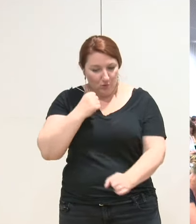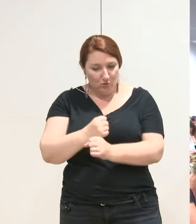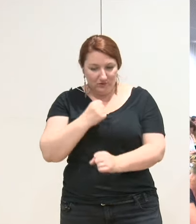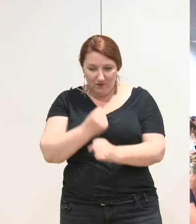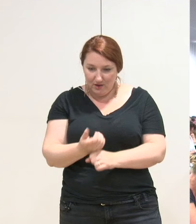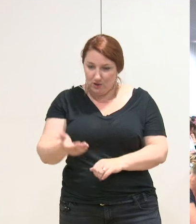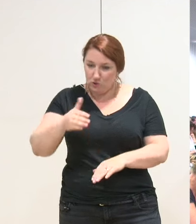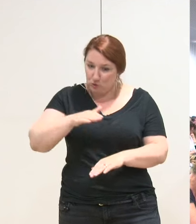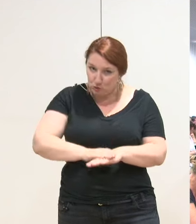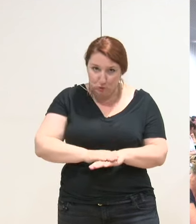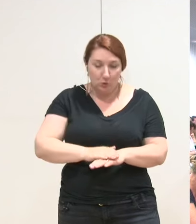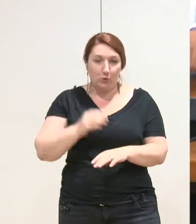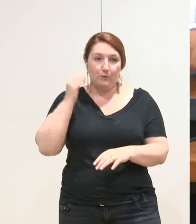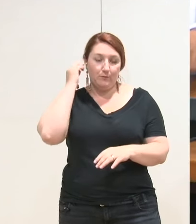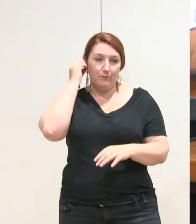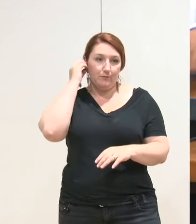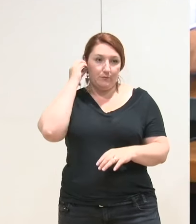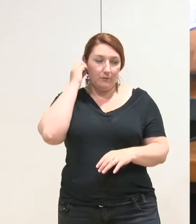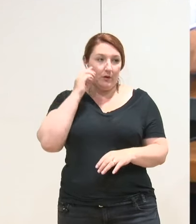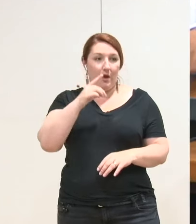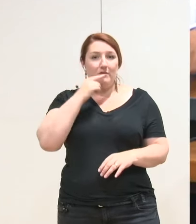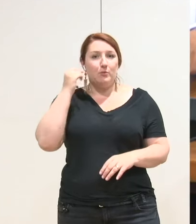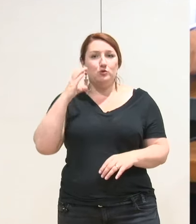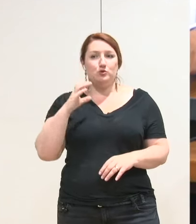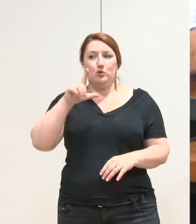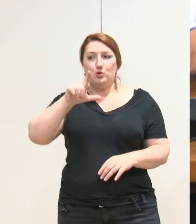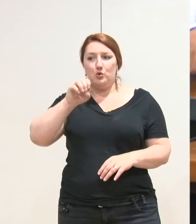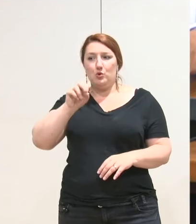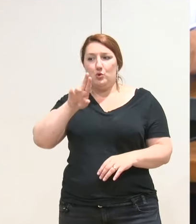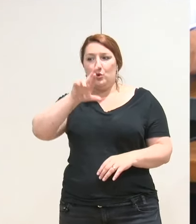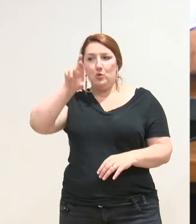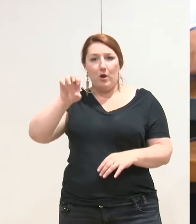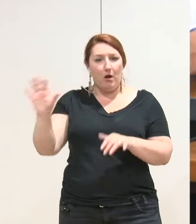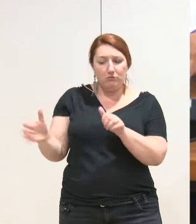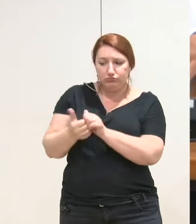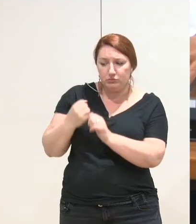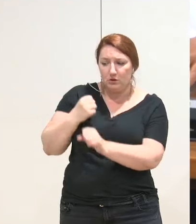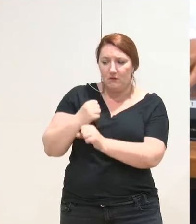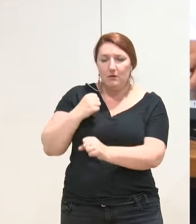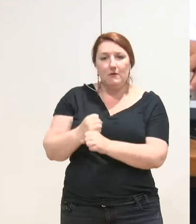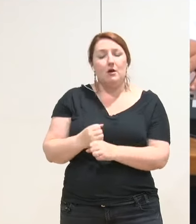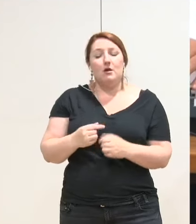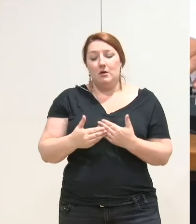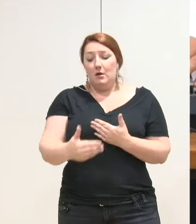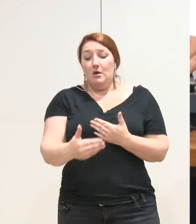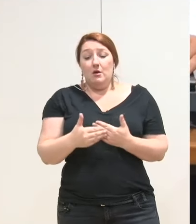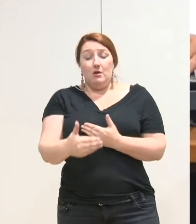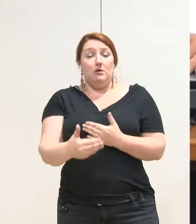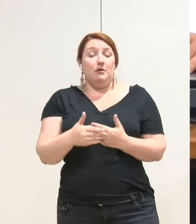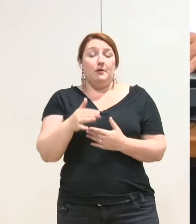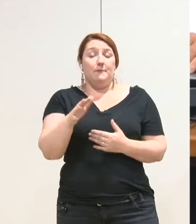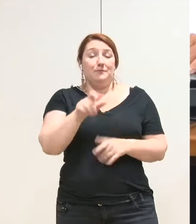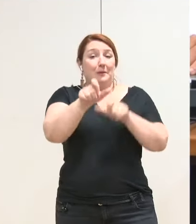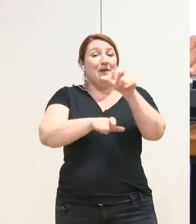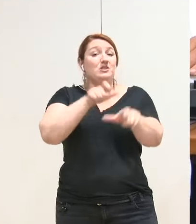sur le le sujet avec Pascal clouer nous devons rencontrer les les les